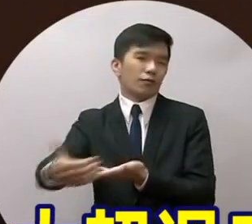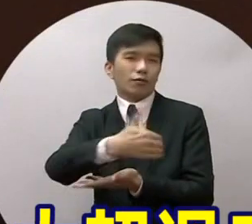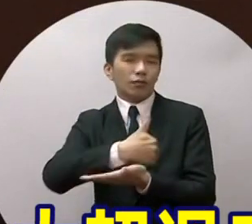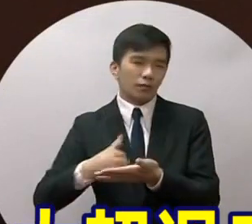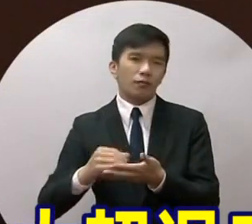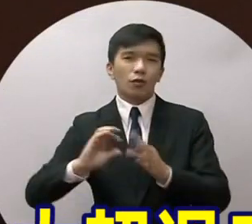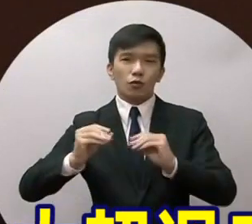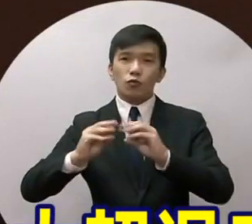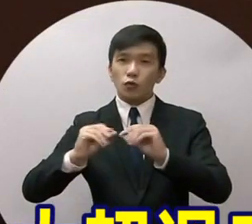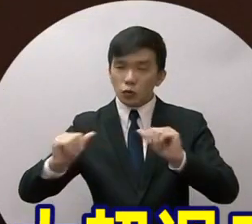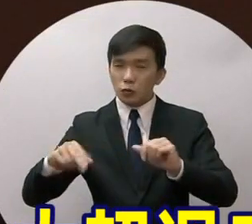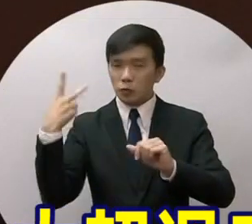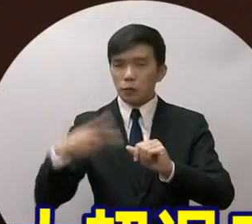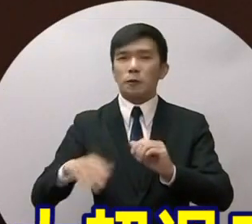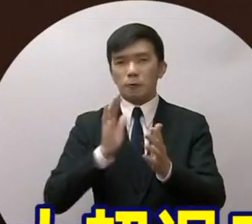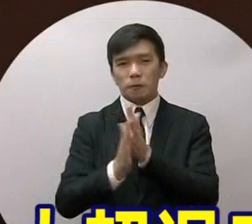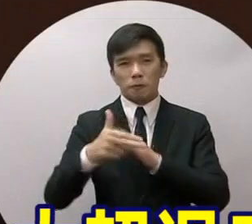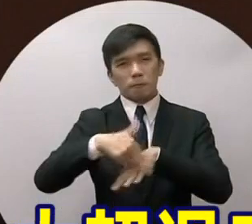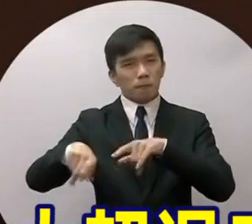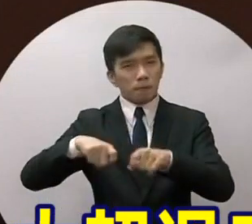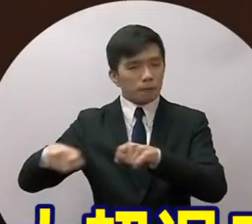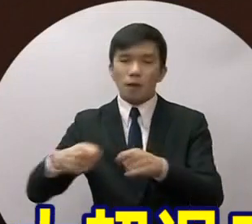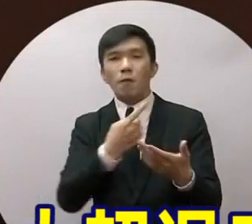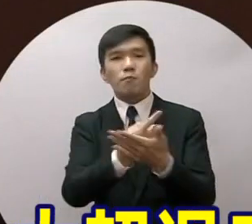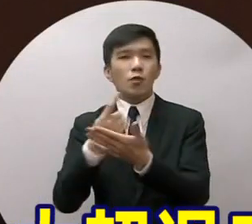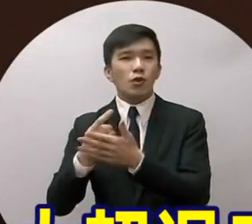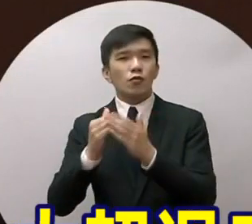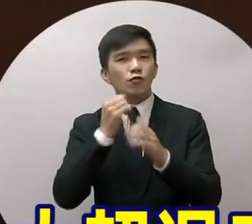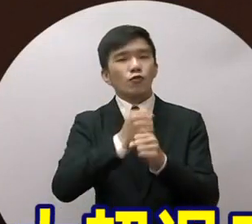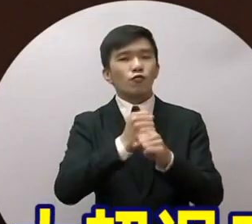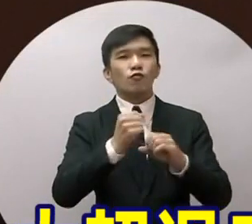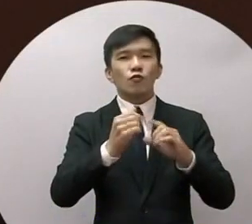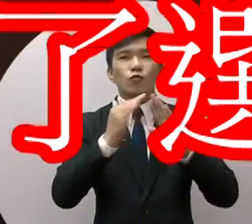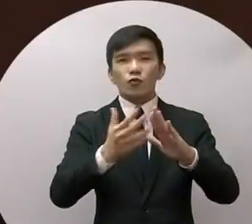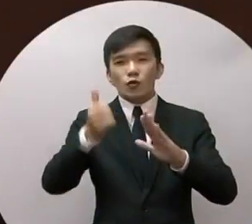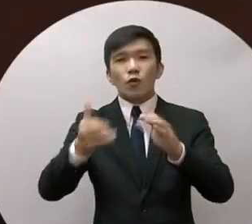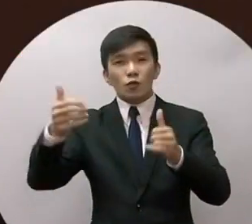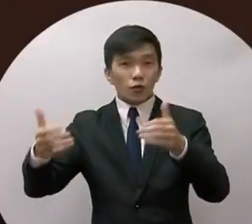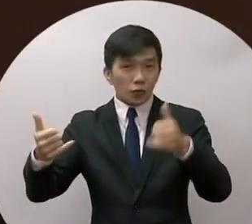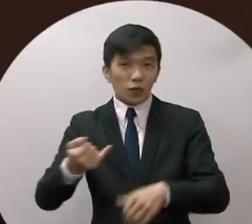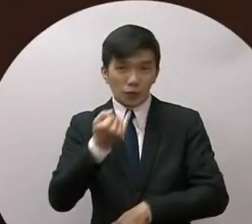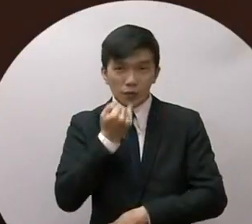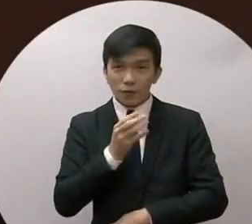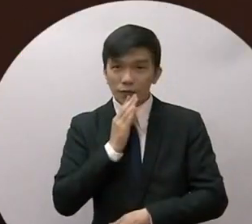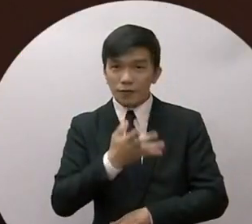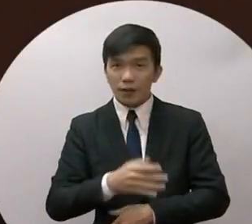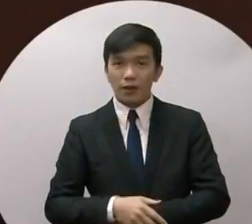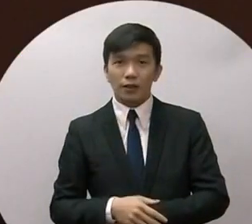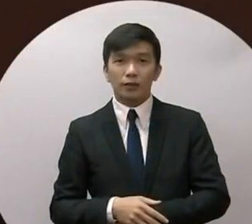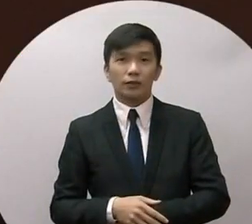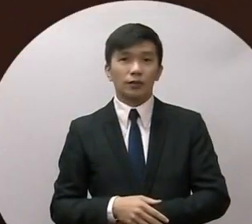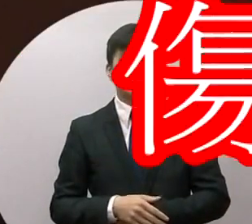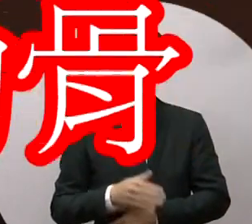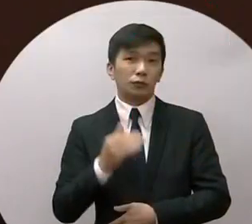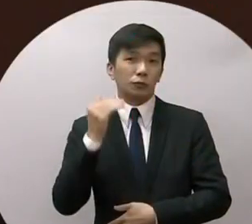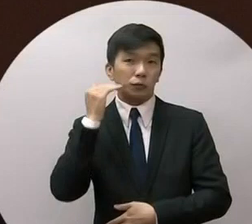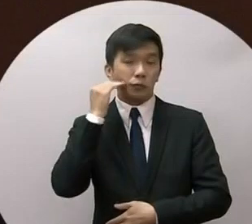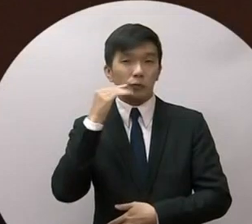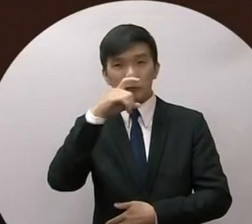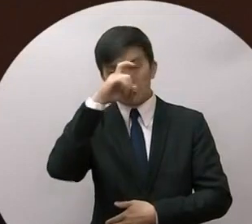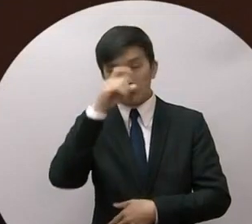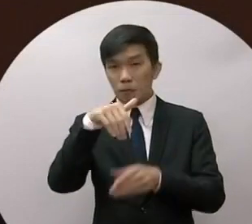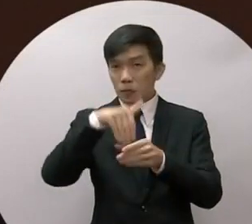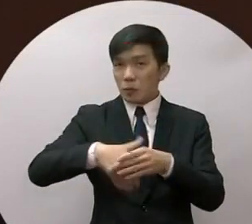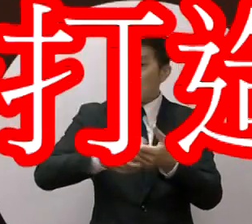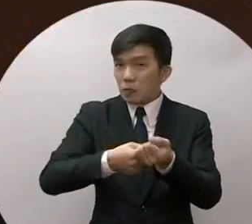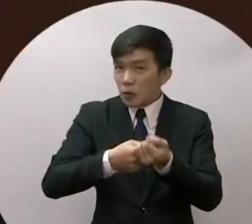都来当督长，大家都有份就好了吧。为了选举又不惜伤筋